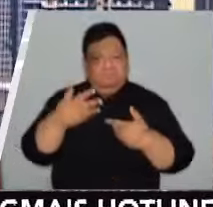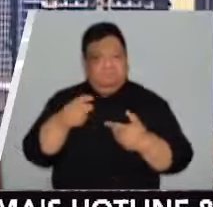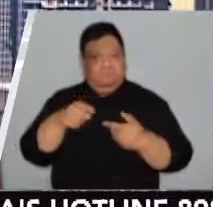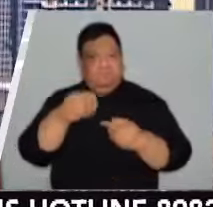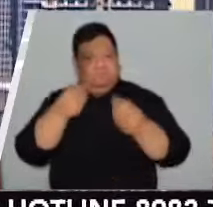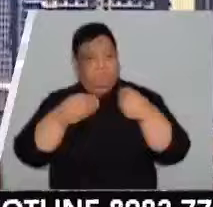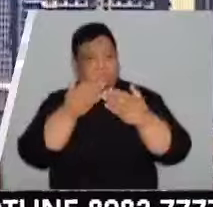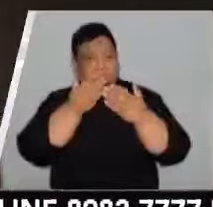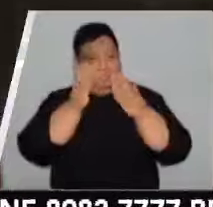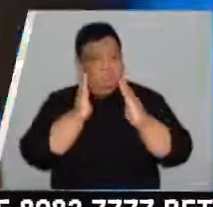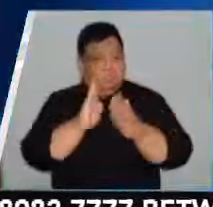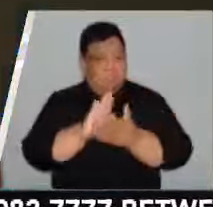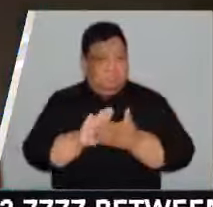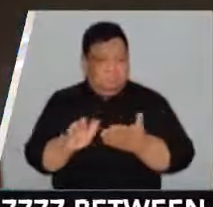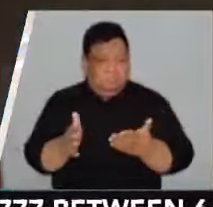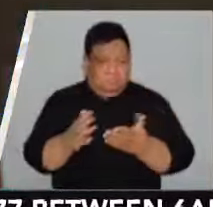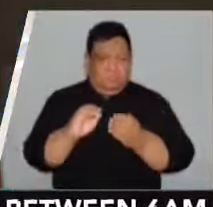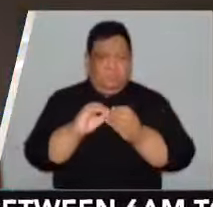Agusti.